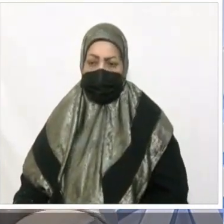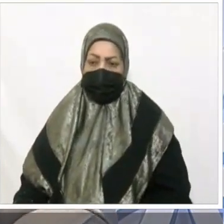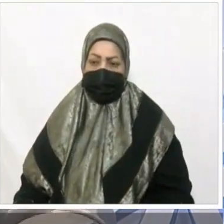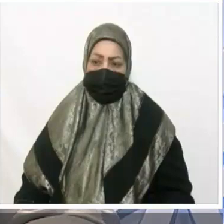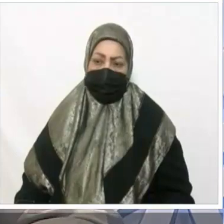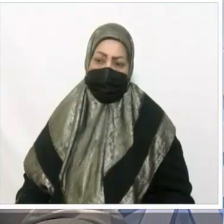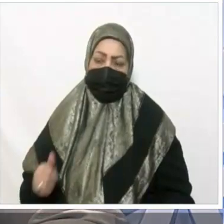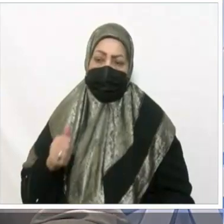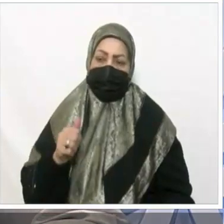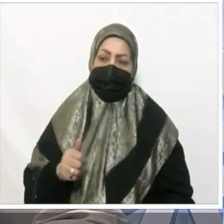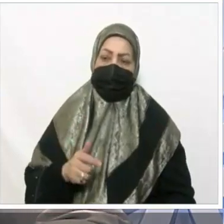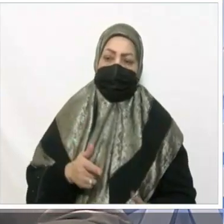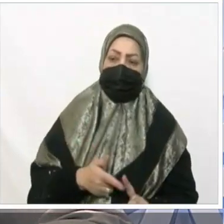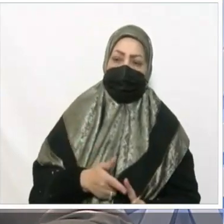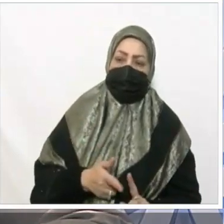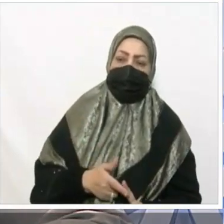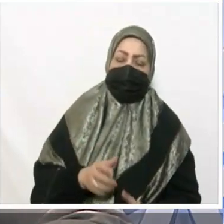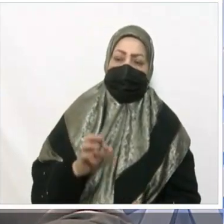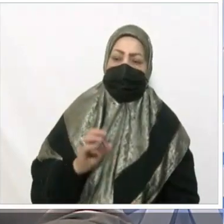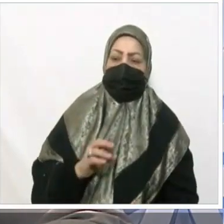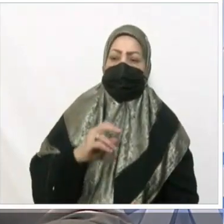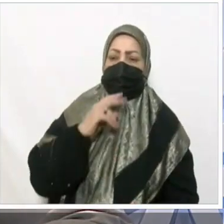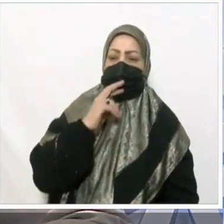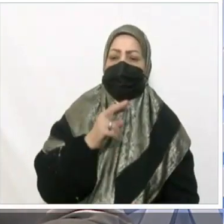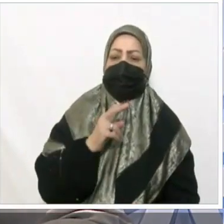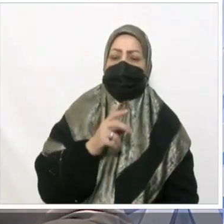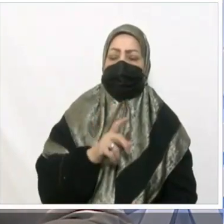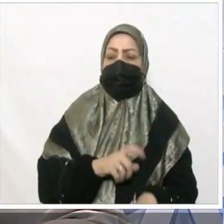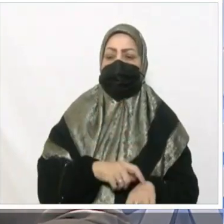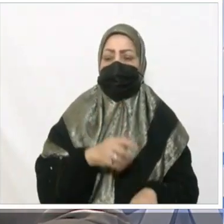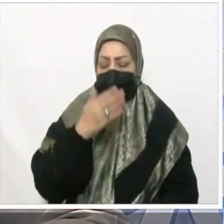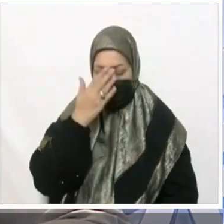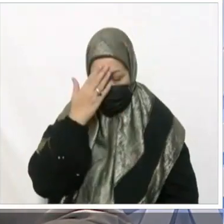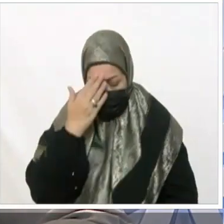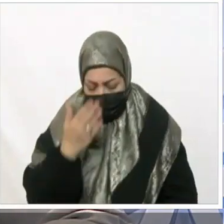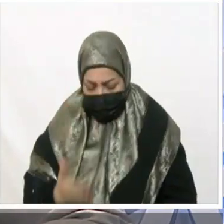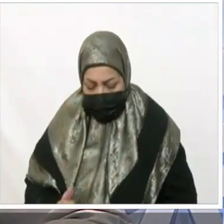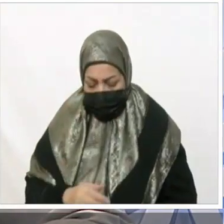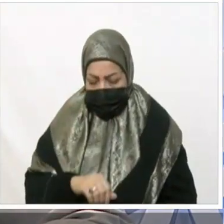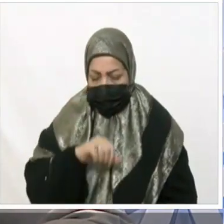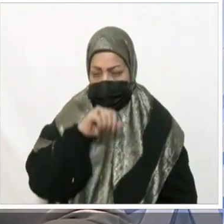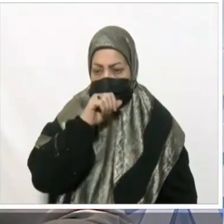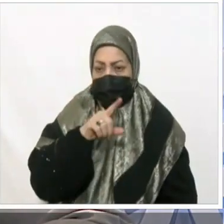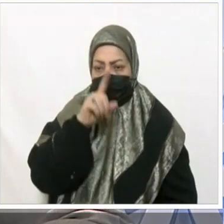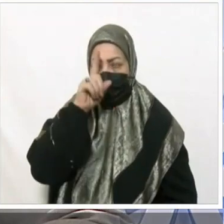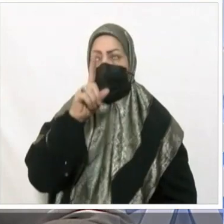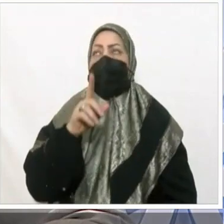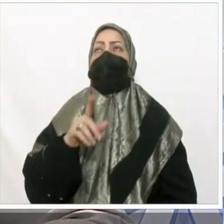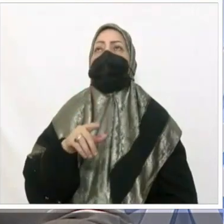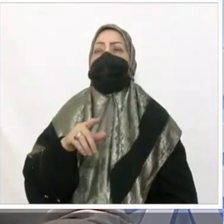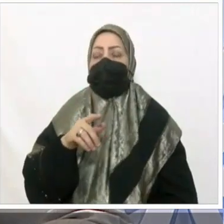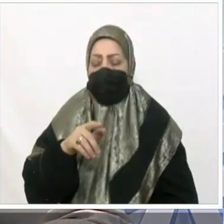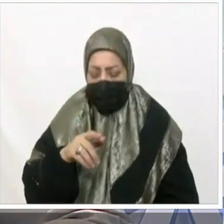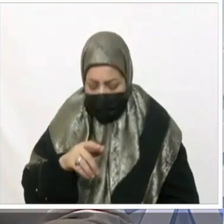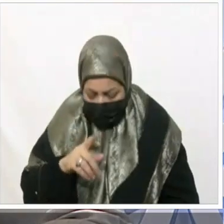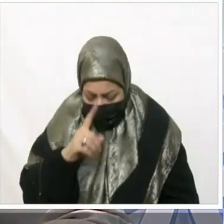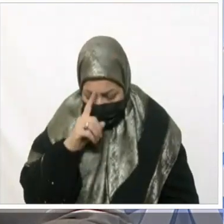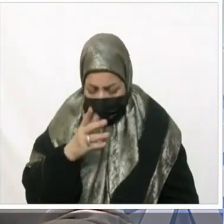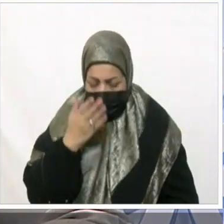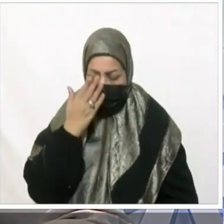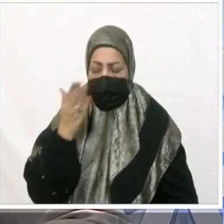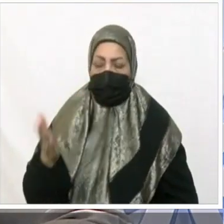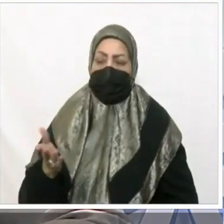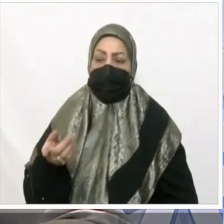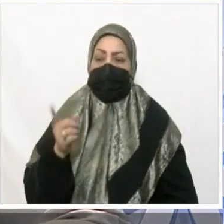سجد التلاوة؟ نعم، سجد التلاوة يكبر إليه الإنسان، فهو يقول الله أكبر ويسجد سجدة التلاوة